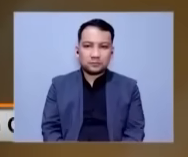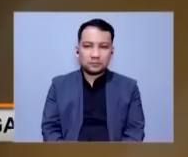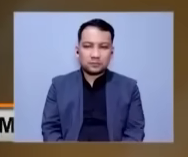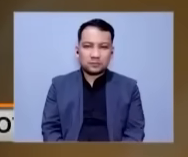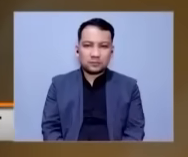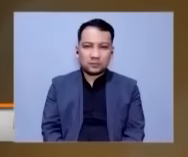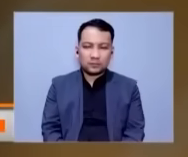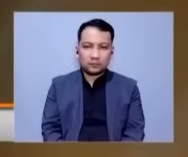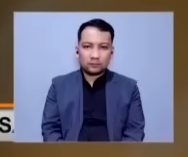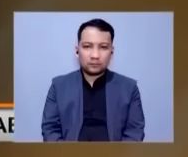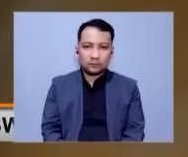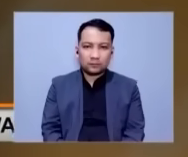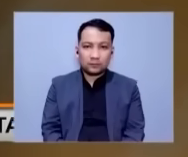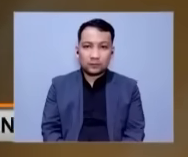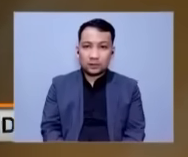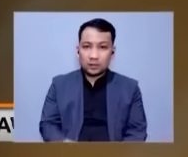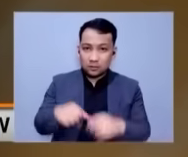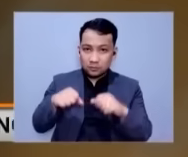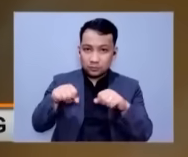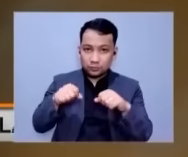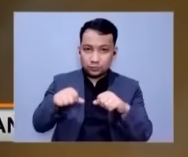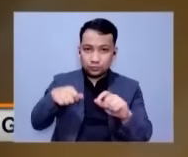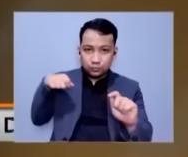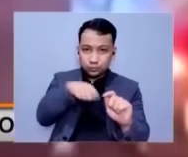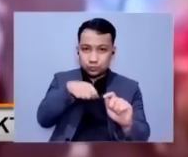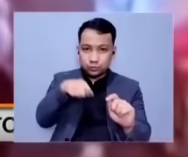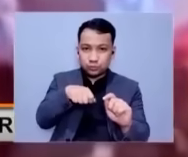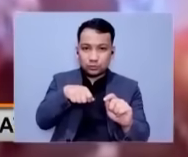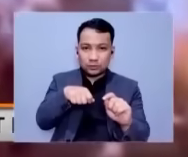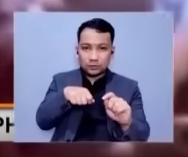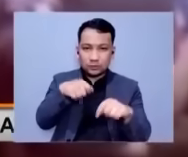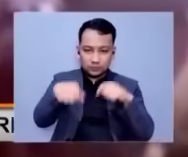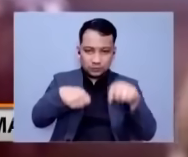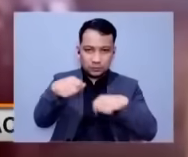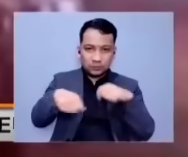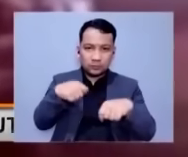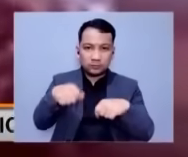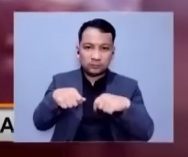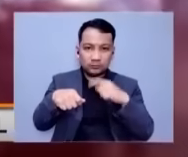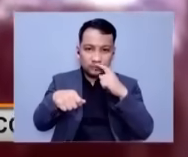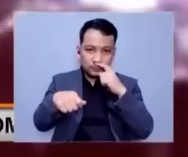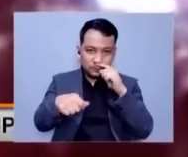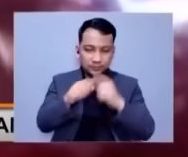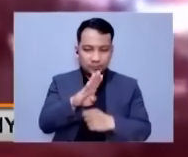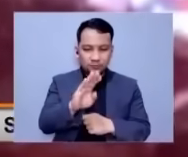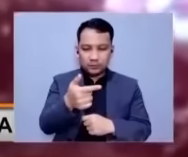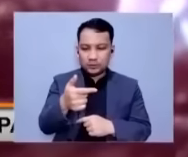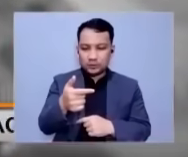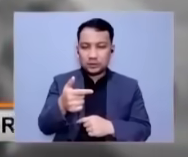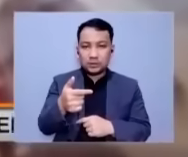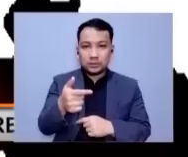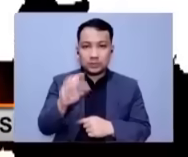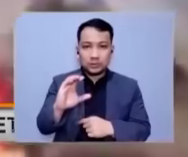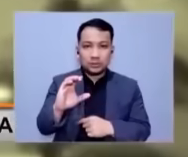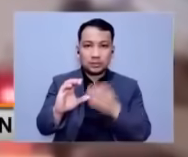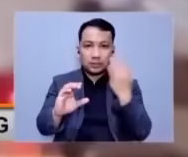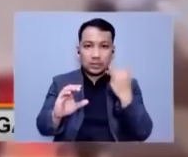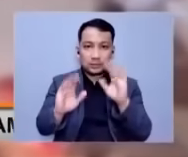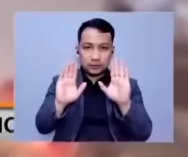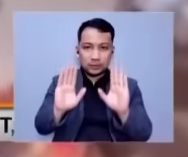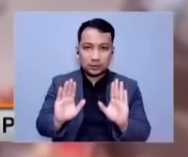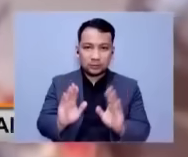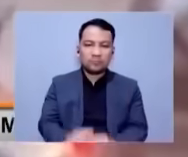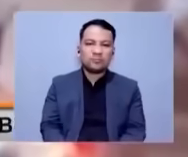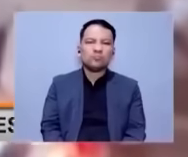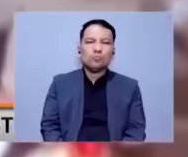Inundayan ng saksak na motorcycle taxi rider na ito ang isang siklista sa intersection sa Bonifacio Global City sa Taguig noong Linggo.